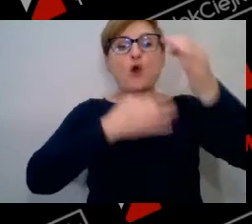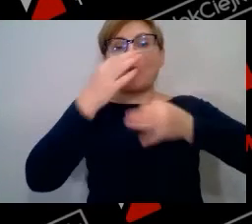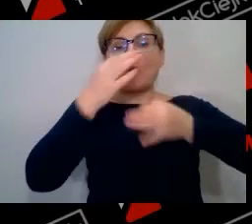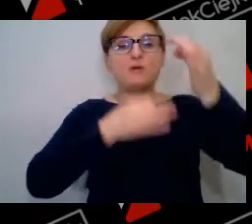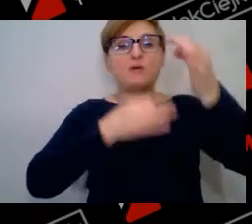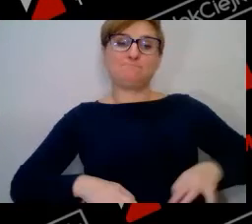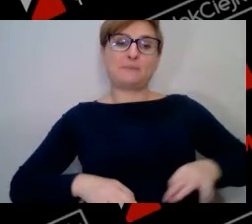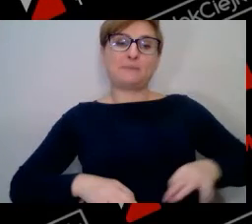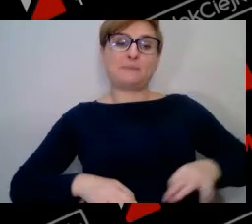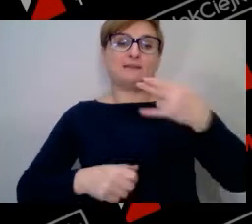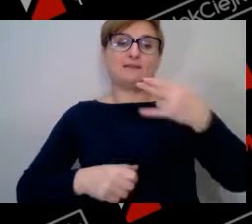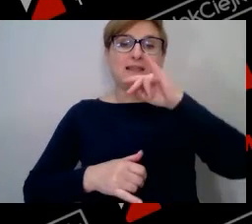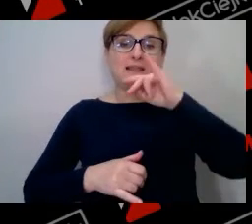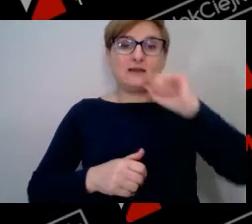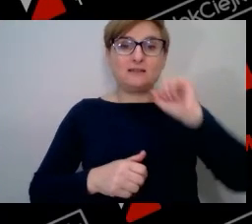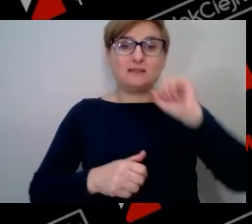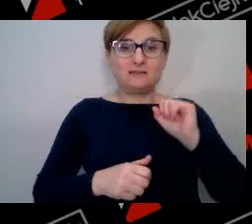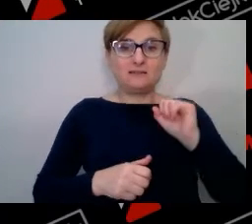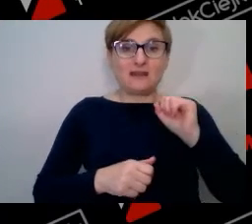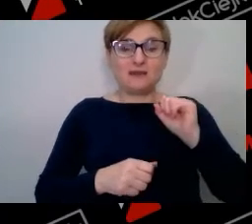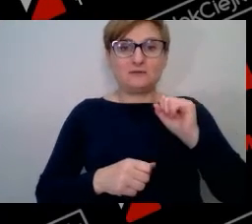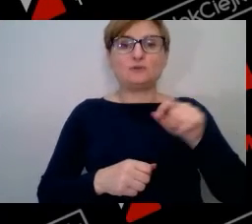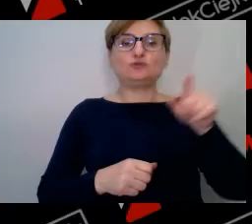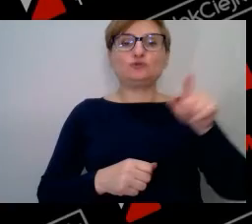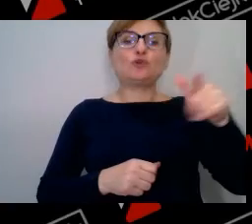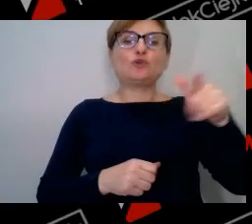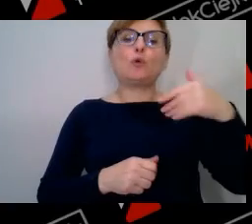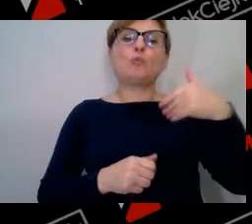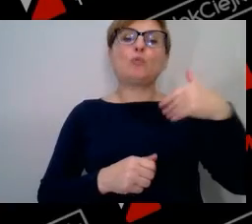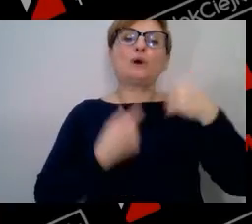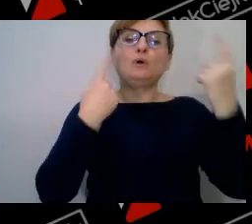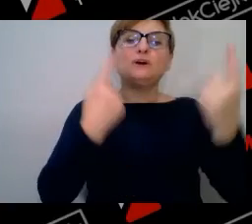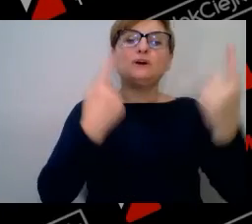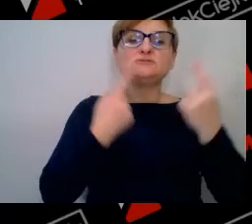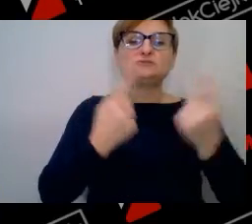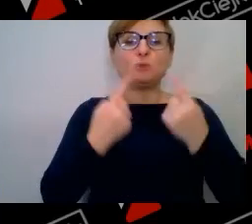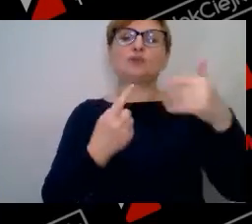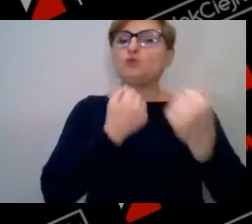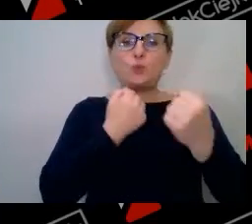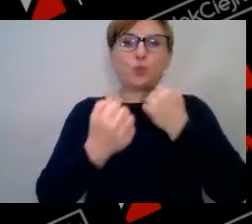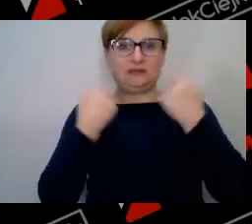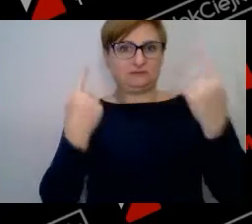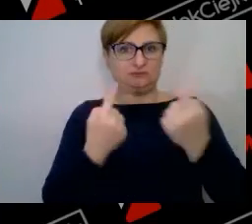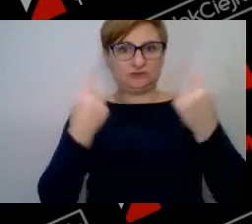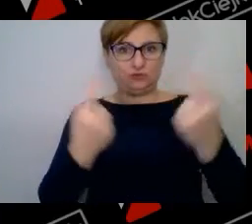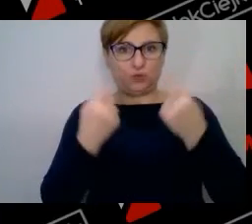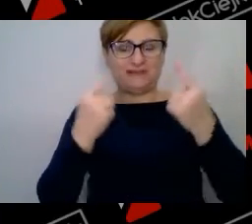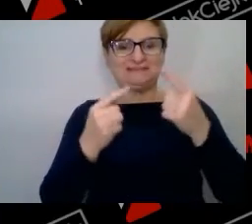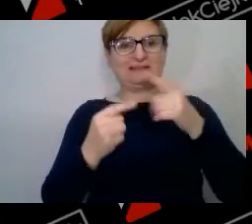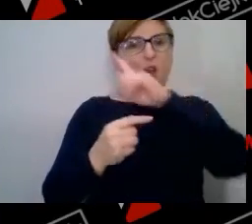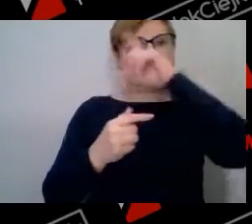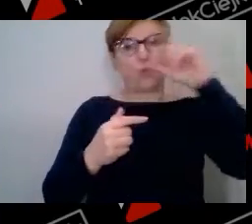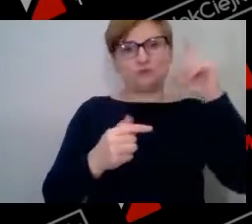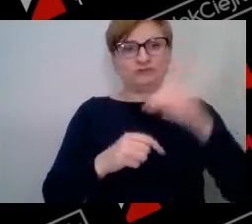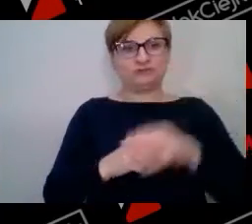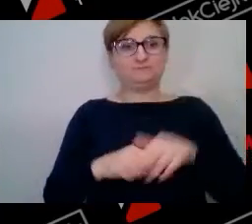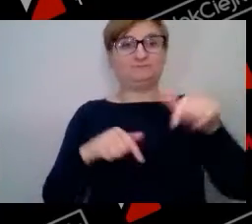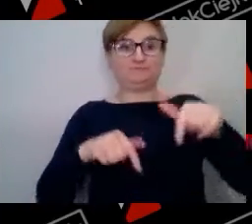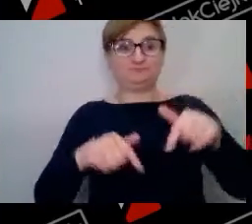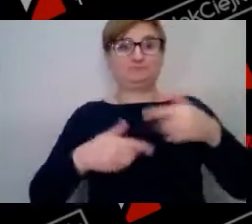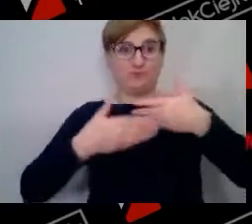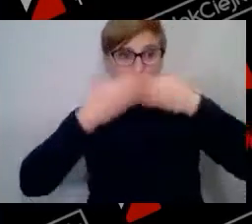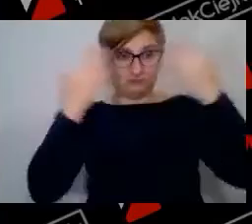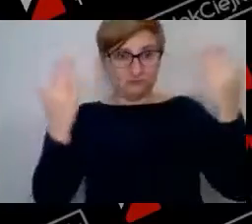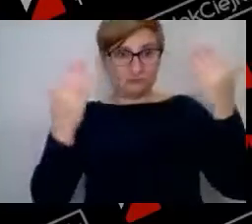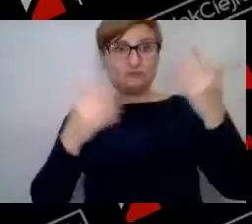które były takie zgłaszane jako najpilniejsze przez ludzi w tych dniach. Dzień dobry, Nadia Oleszczuk,